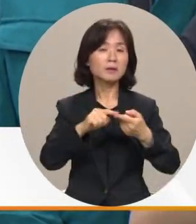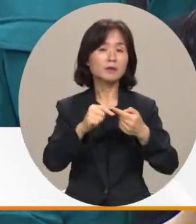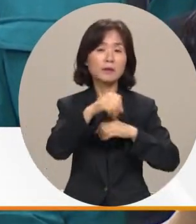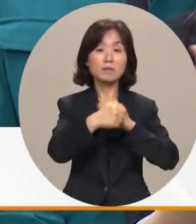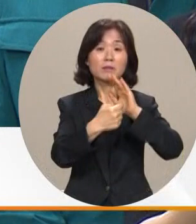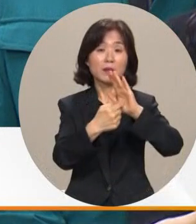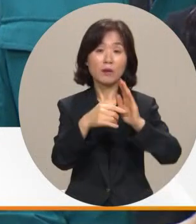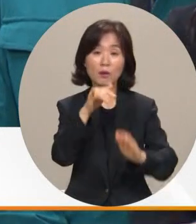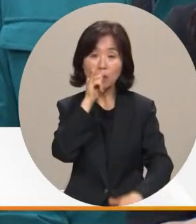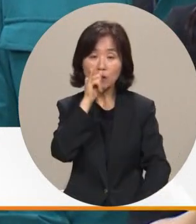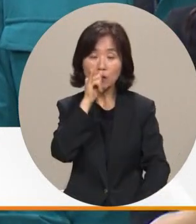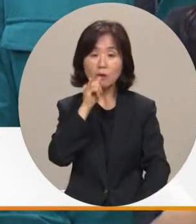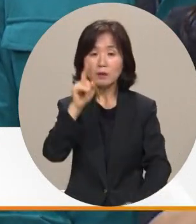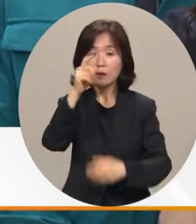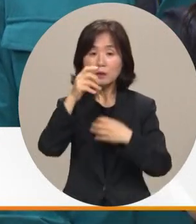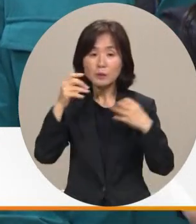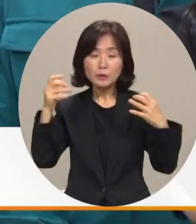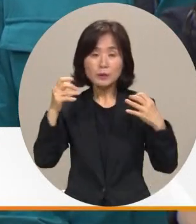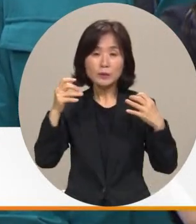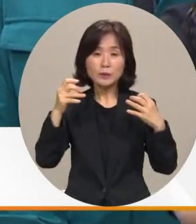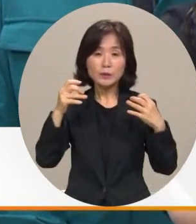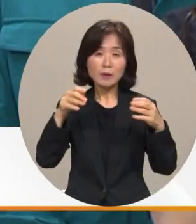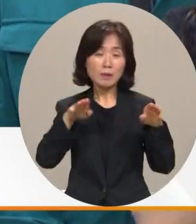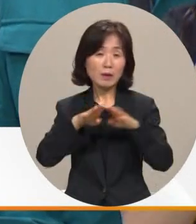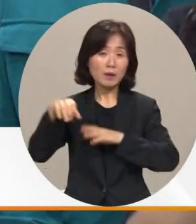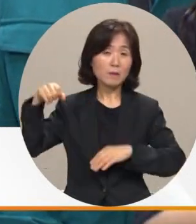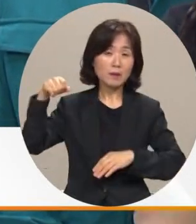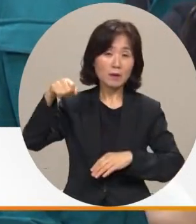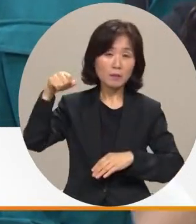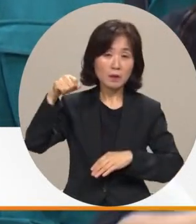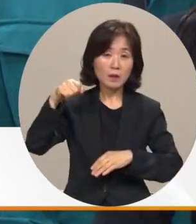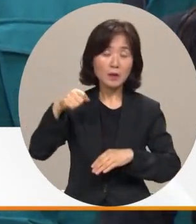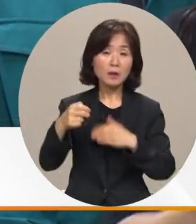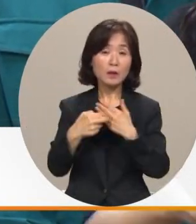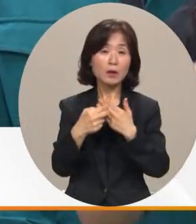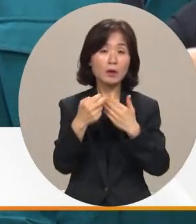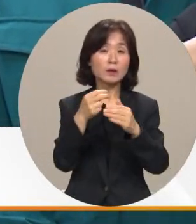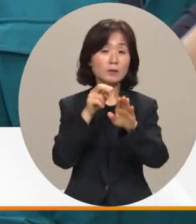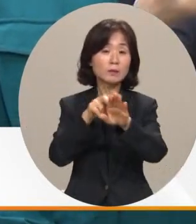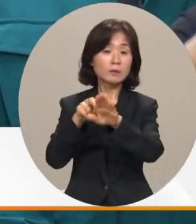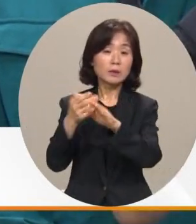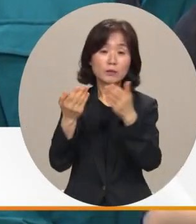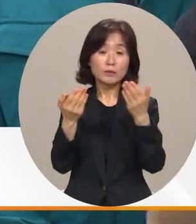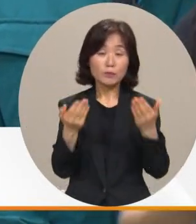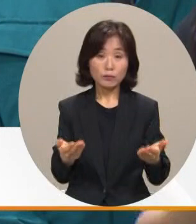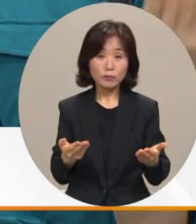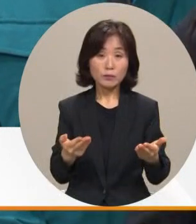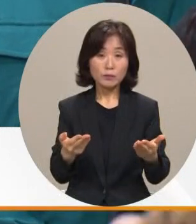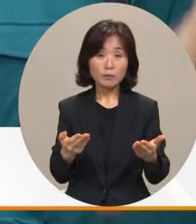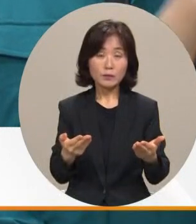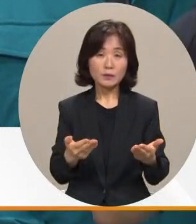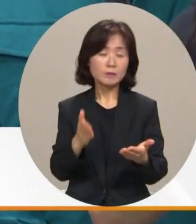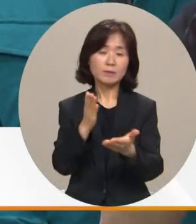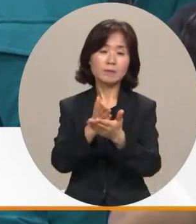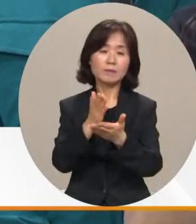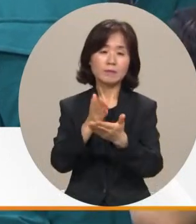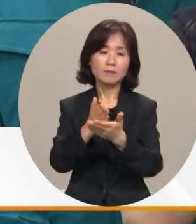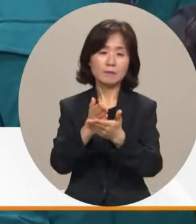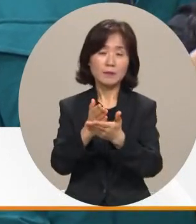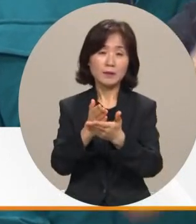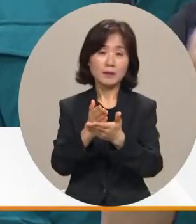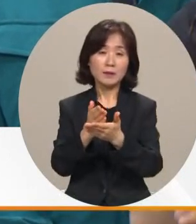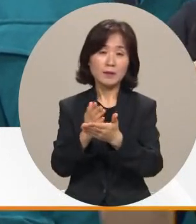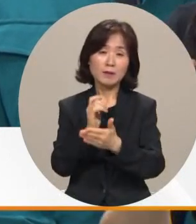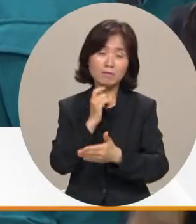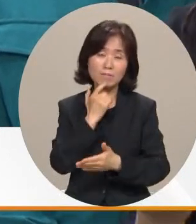계십니다. 정부는 총파업과 전체 휴진이 현실화되지 않도록 마지막까지